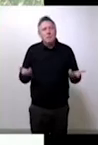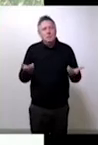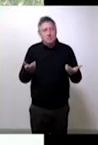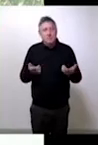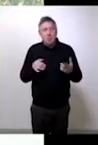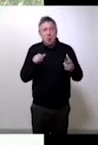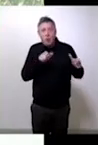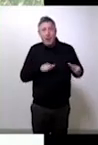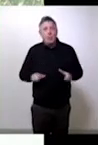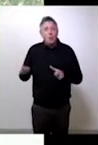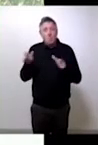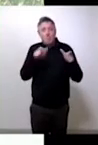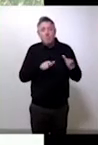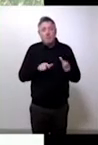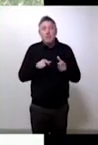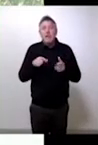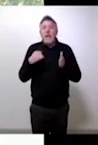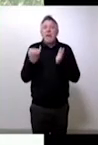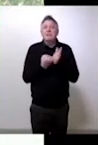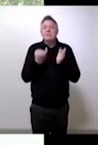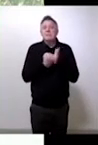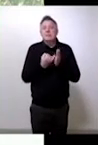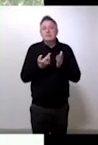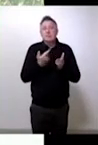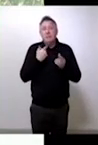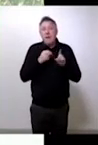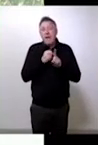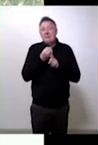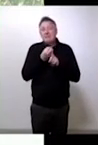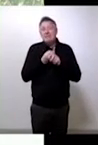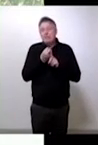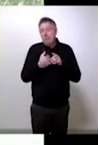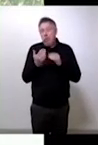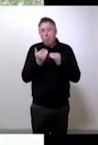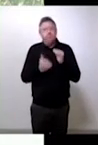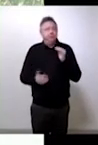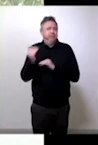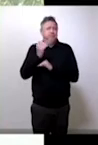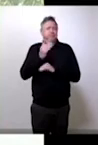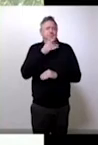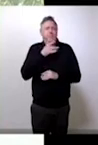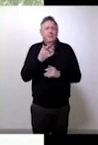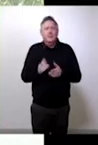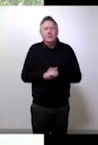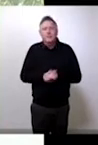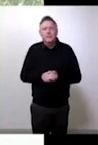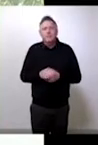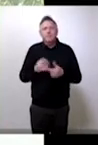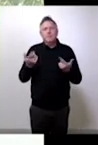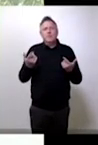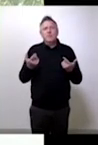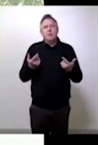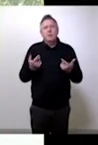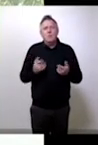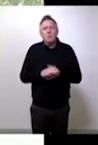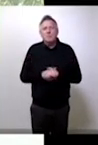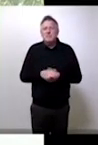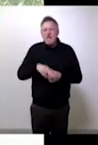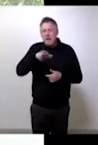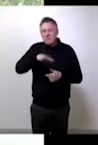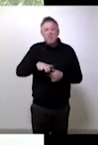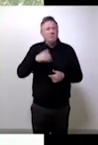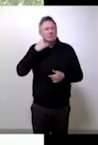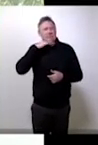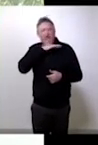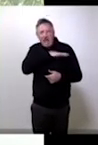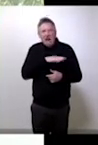par l'indice sur les loyers. On a aussi un objectif extrêmement important qui est la lutte contre l'habitat indigne et insalubre,